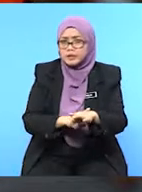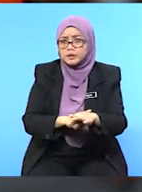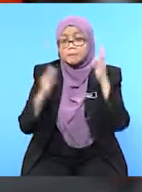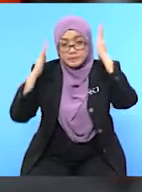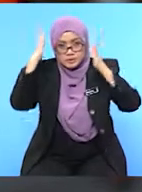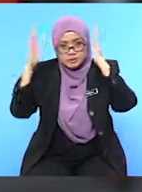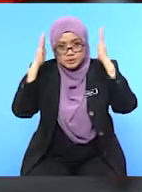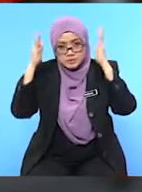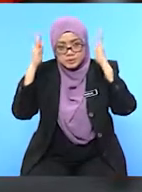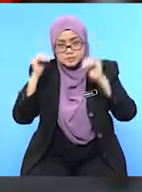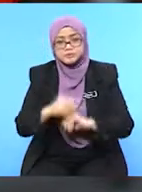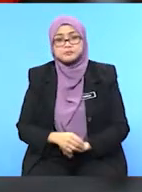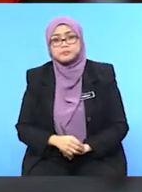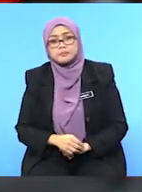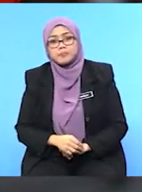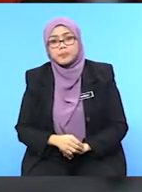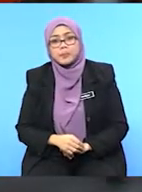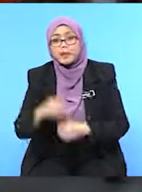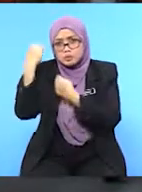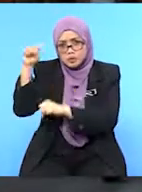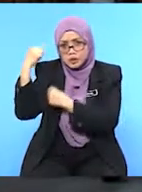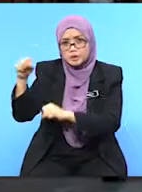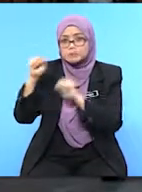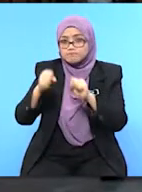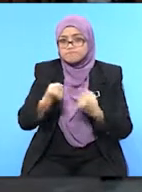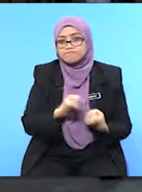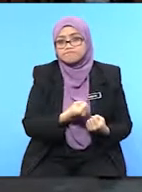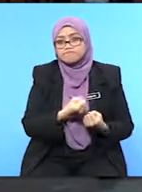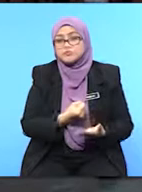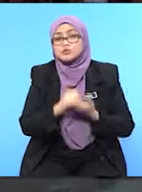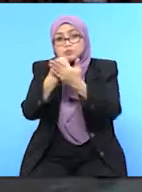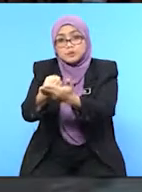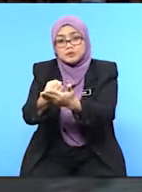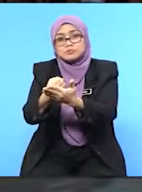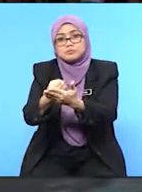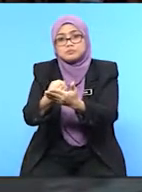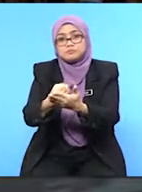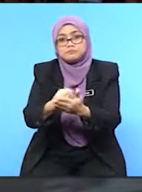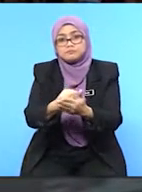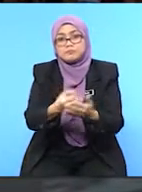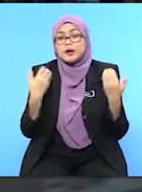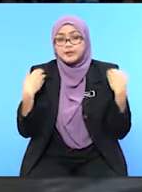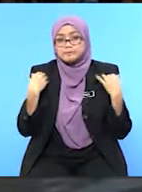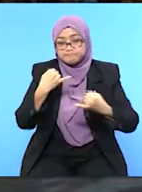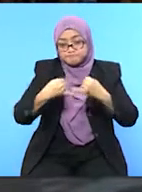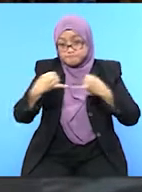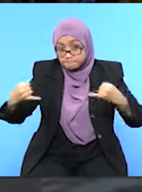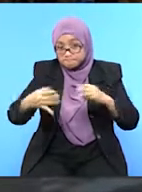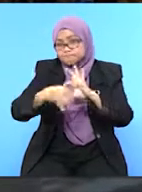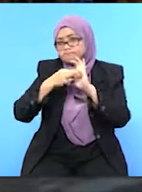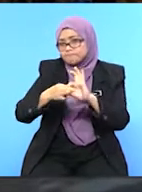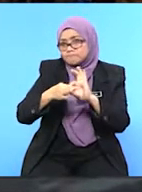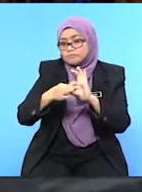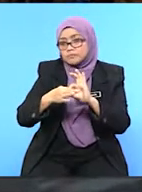untuk pengetahuan para pelajar sekalian masukkin menyumbang kepada peningkatan jalinan hubungan dalam kalangan masyarakat